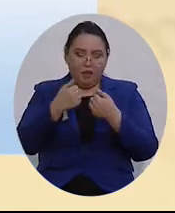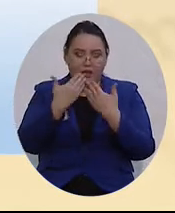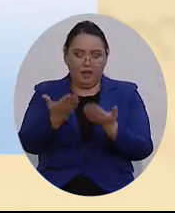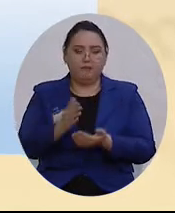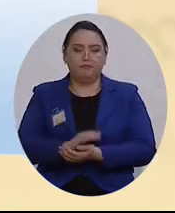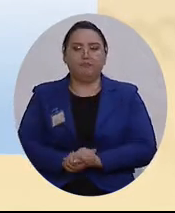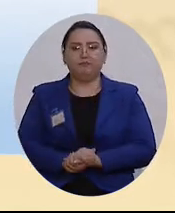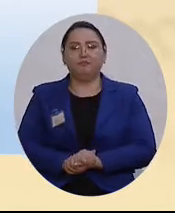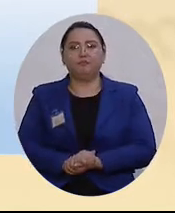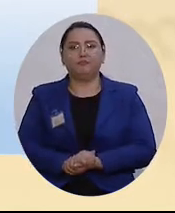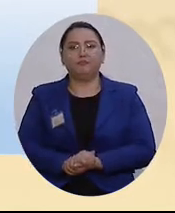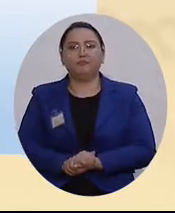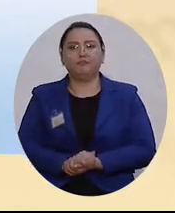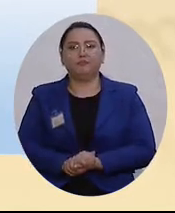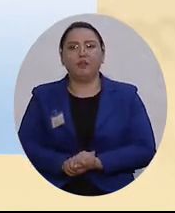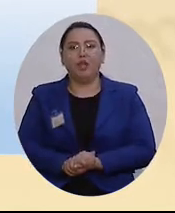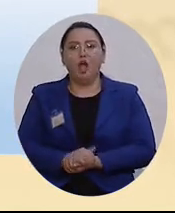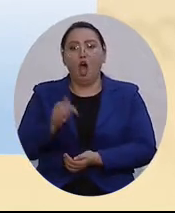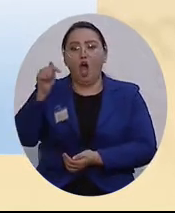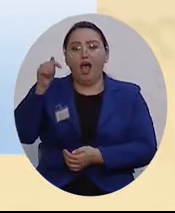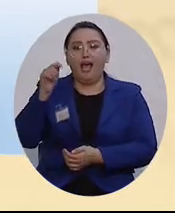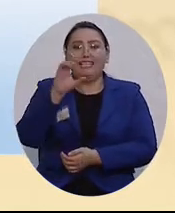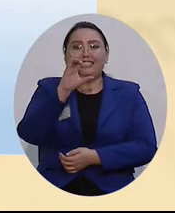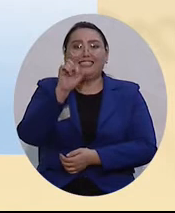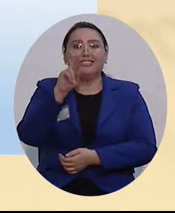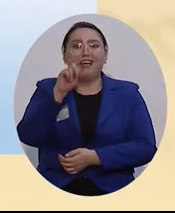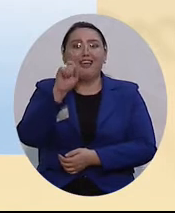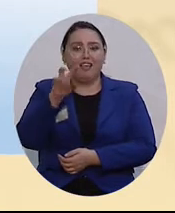бол саяхан мэдэгдэж өнгөрсөн цагийн утгатай байна.